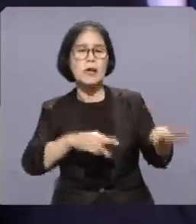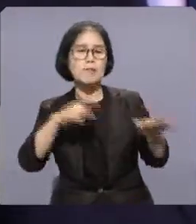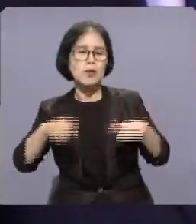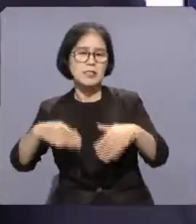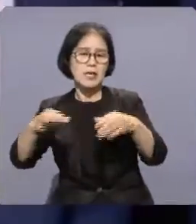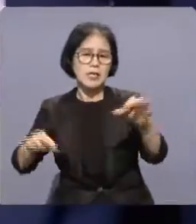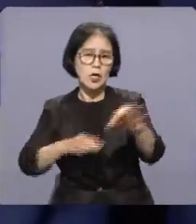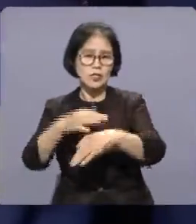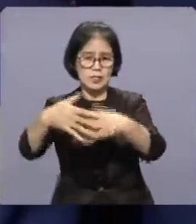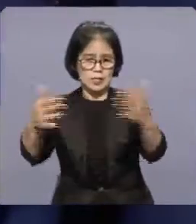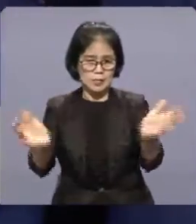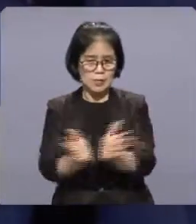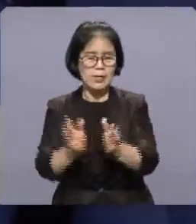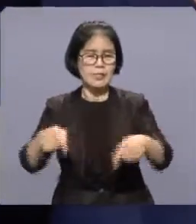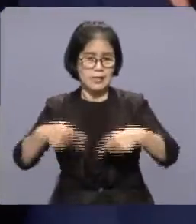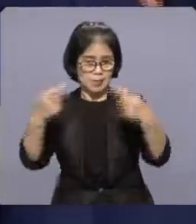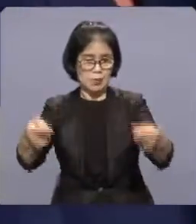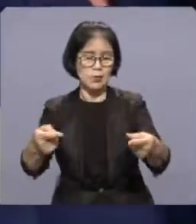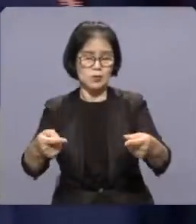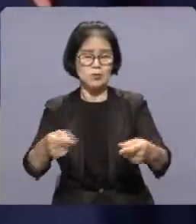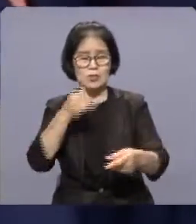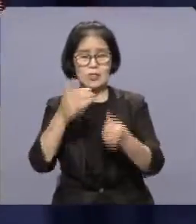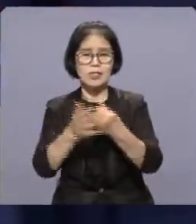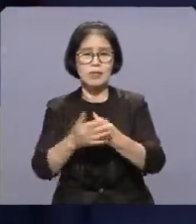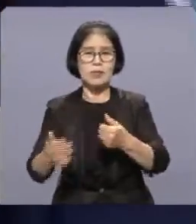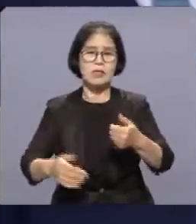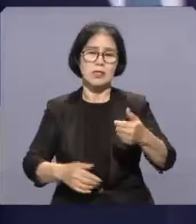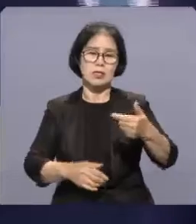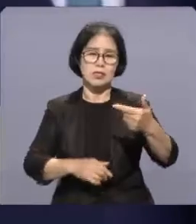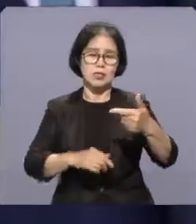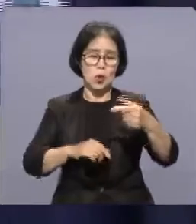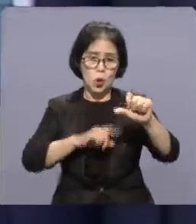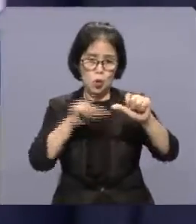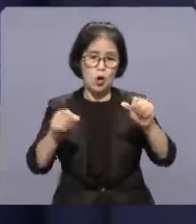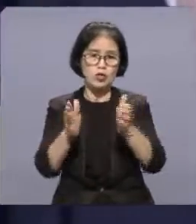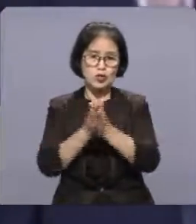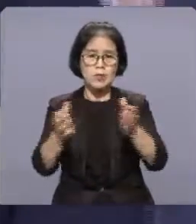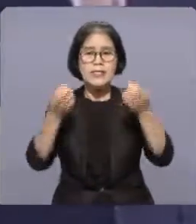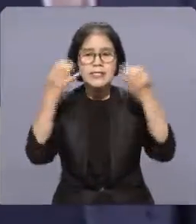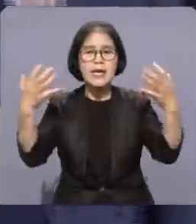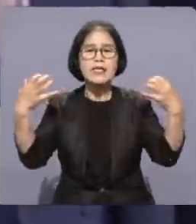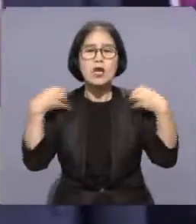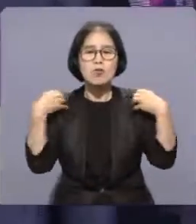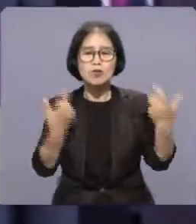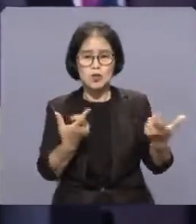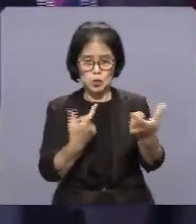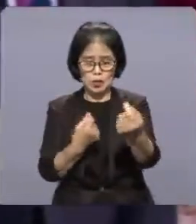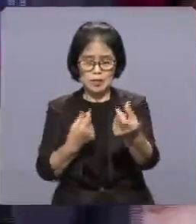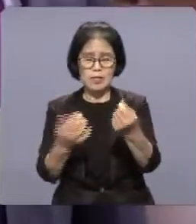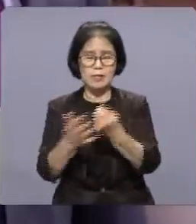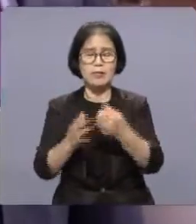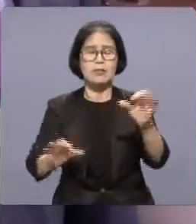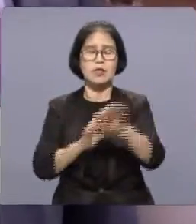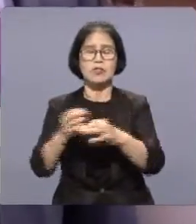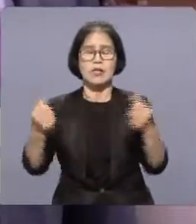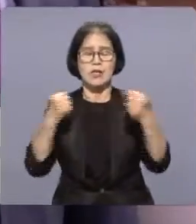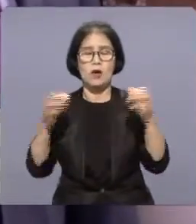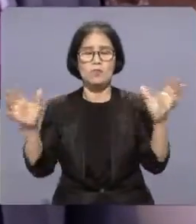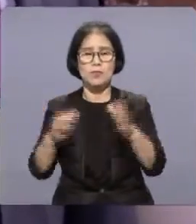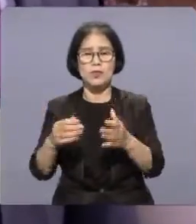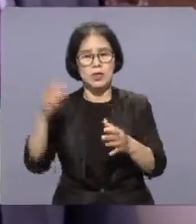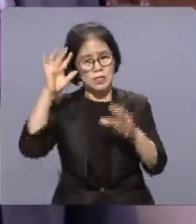경제 프레임워크 참여국으로 지난달 출범한 새 정부라는 공통점이 있어 경제협력 등 의견